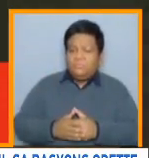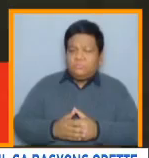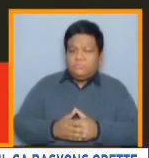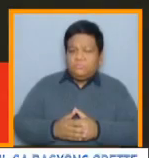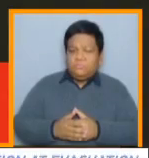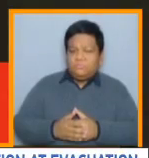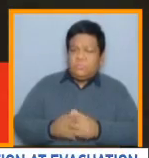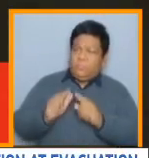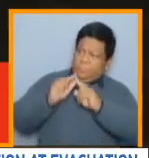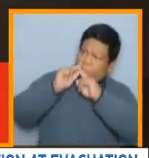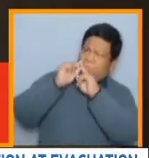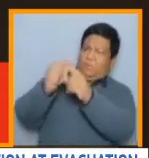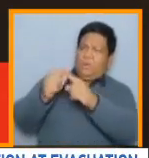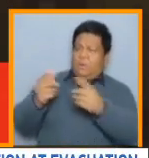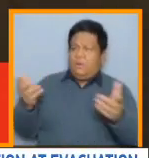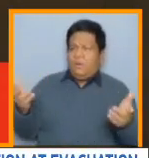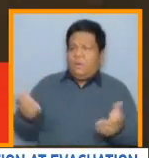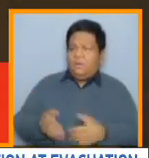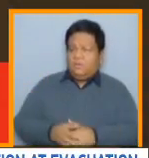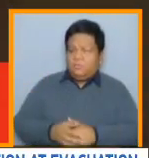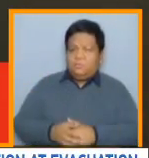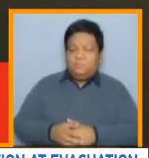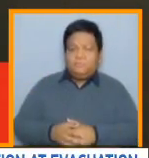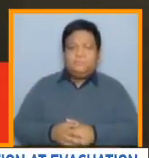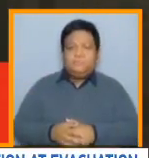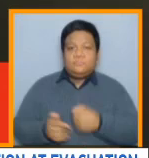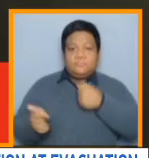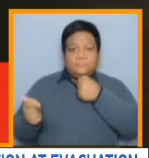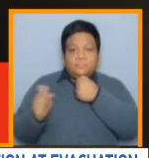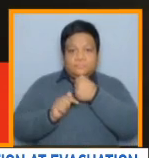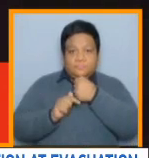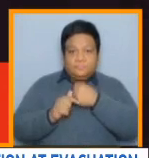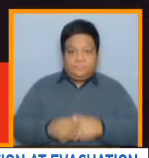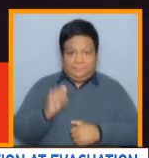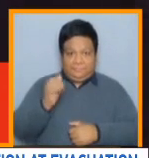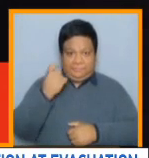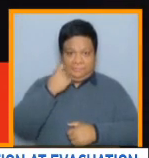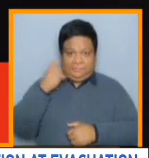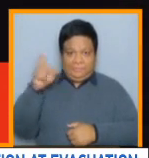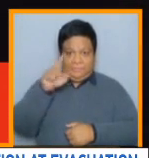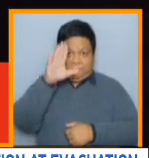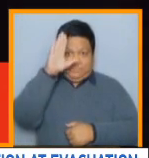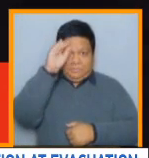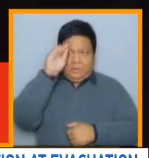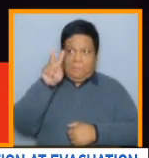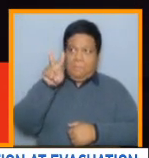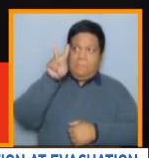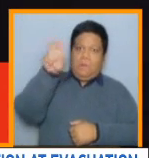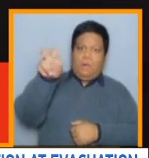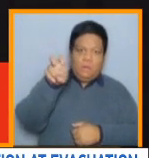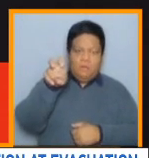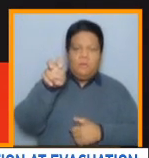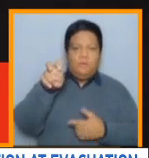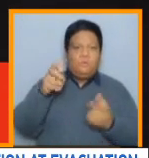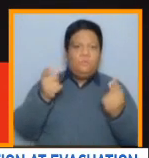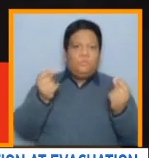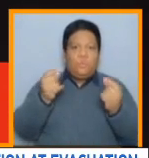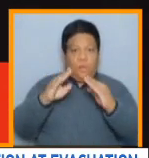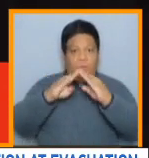Huli sa akto ang lalaking ito matapos umanong pasuki ng isang bahay sa Soli Street, Tondo, Maynila, Linggo ng